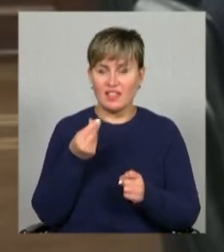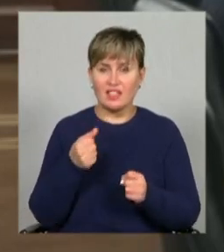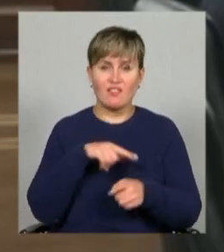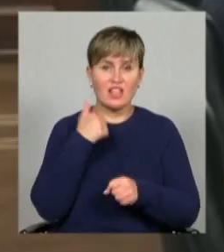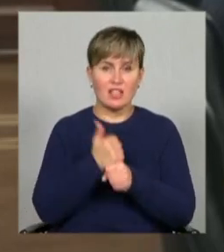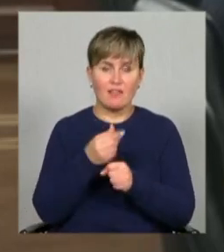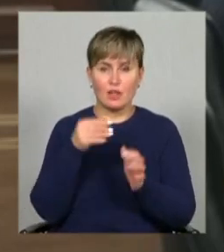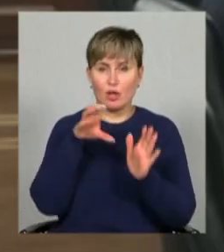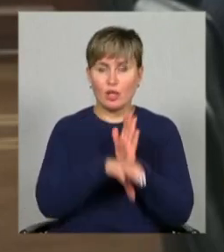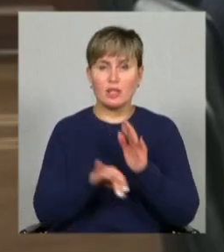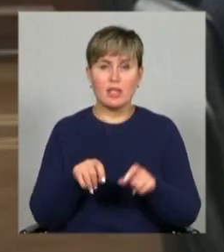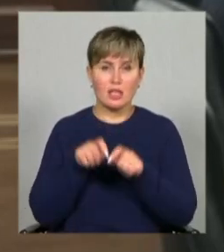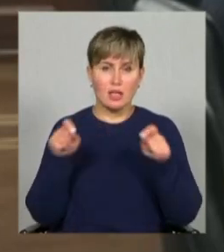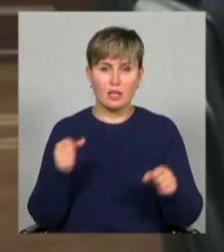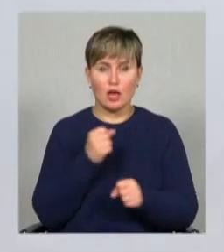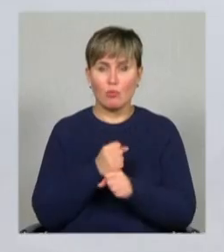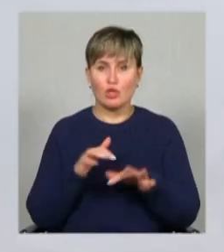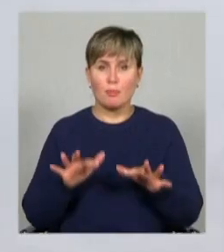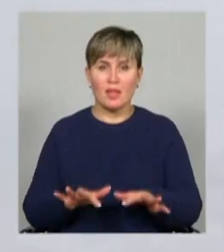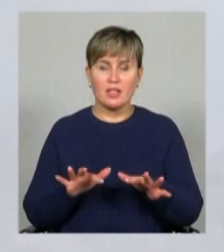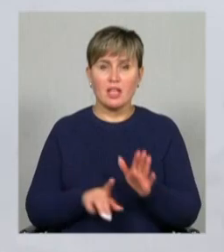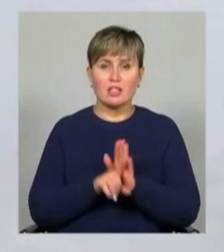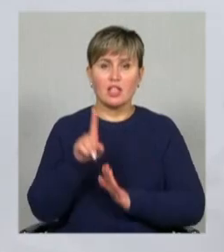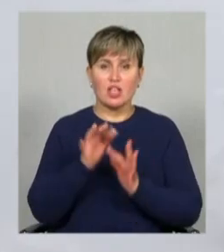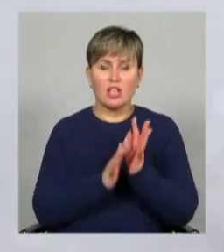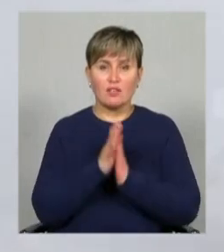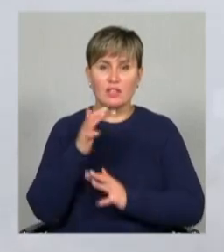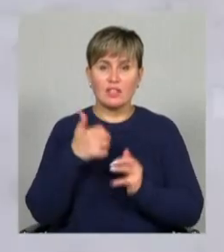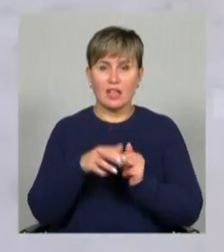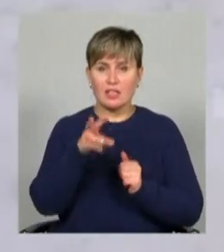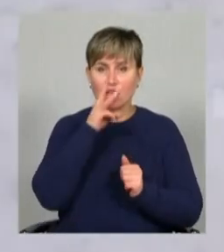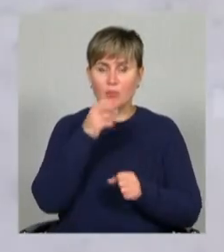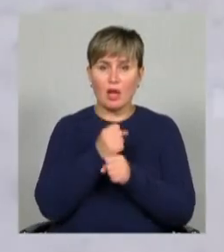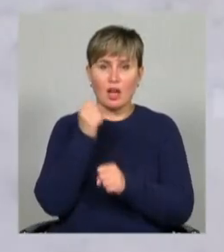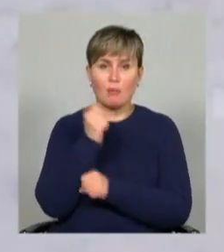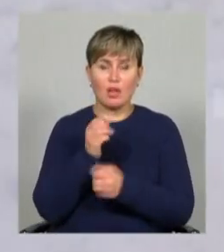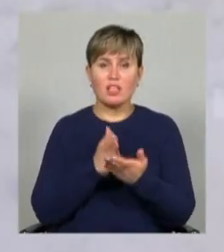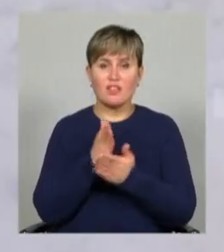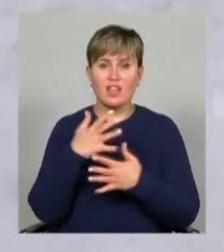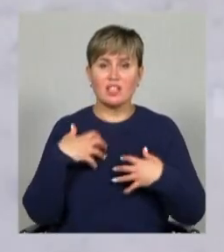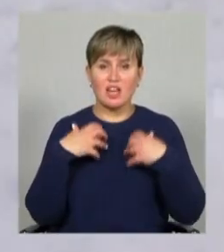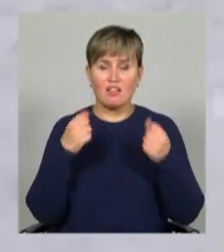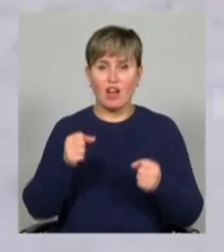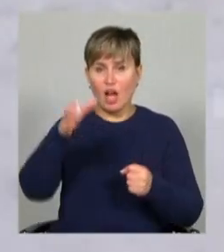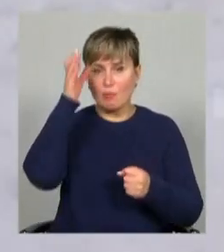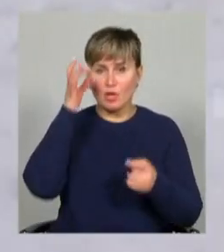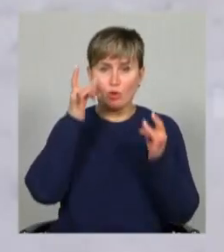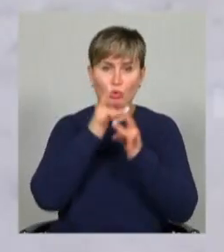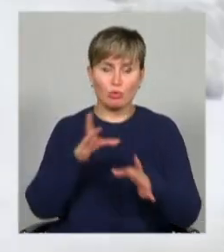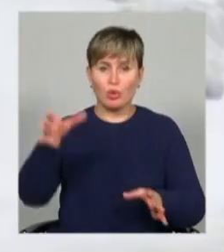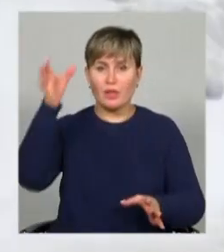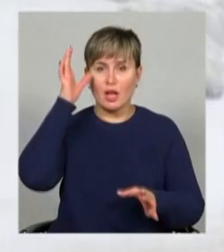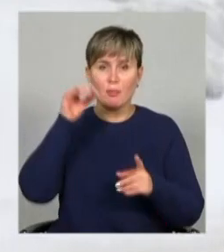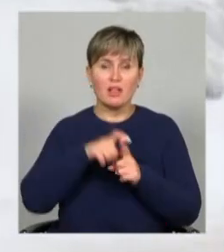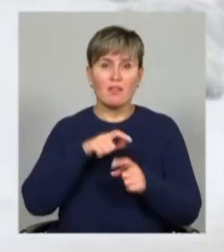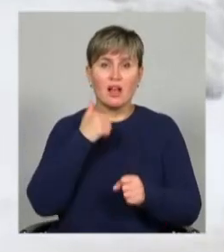основной капитал и созданию рабочих мест. Сначала вырастут средние зарплаты работников сфер здравоохранения, образования, культуры и науки. По